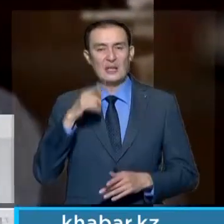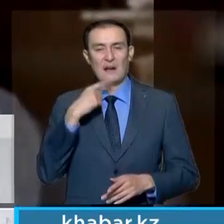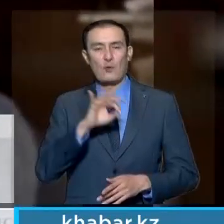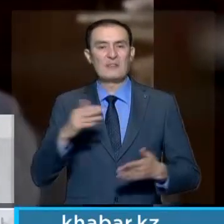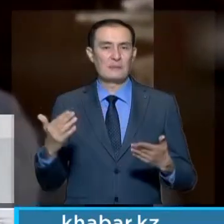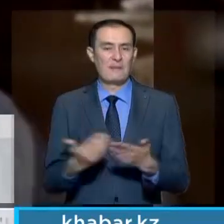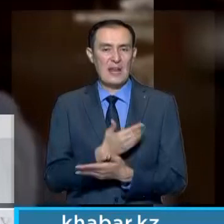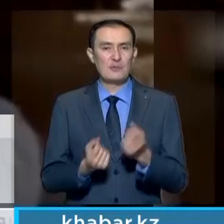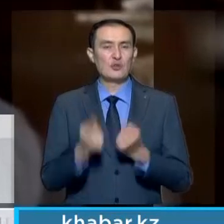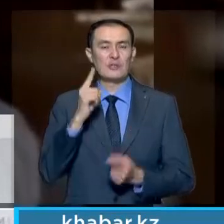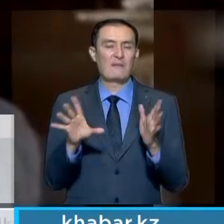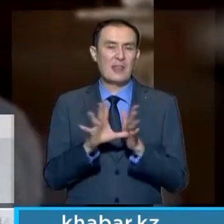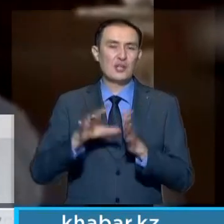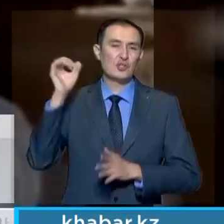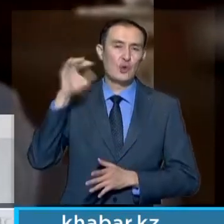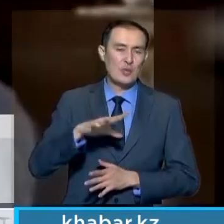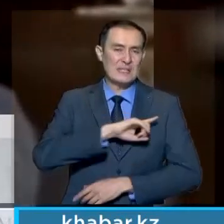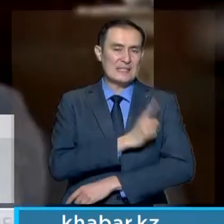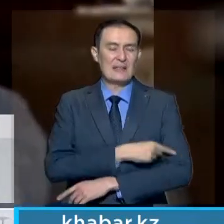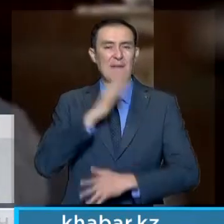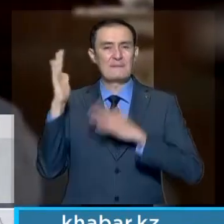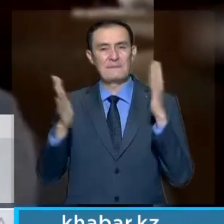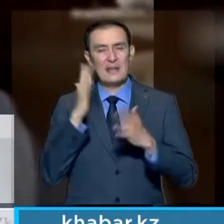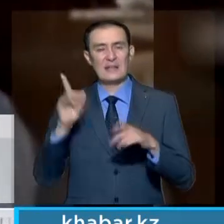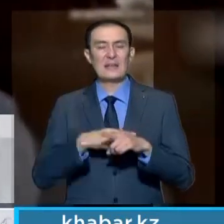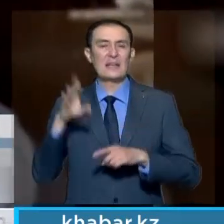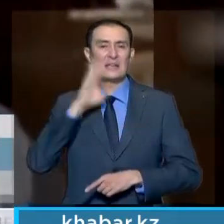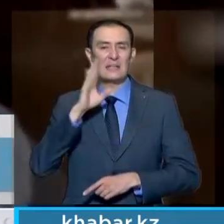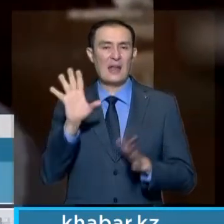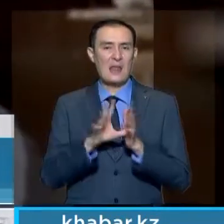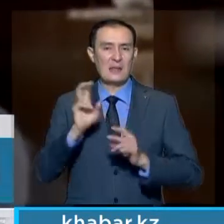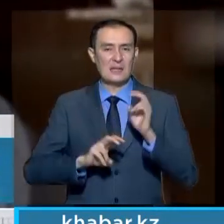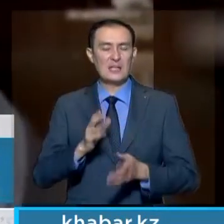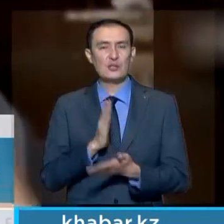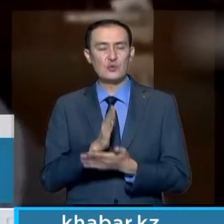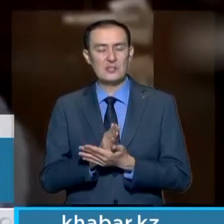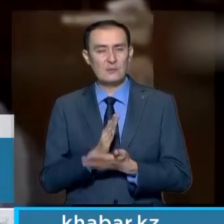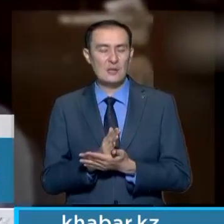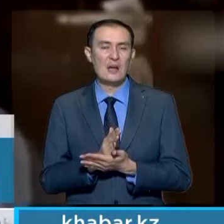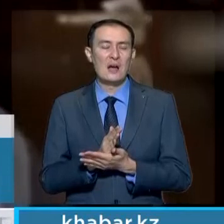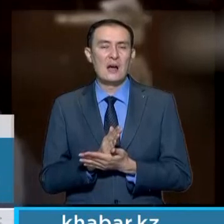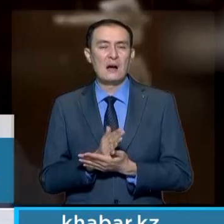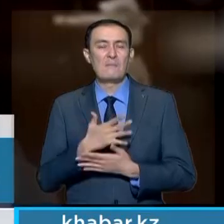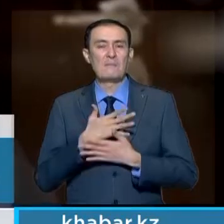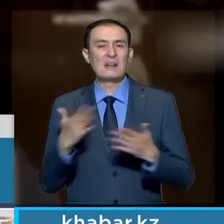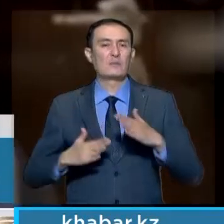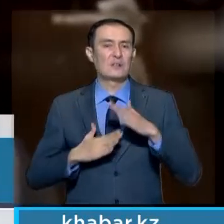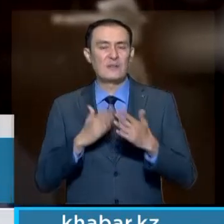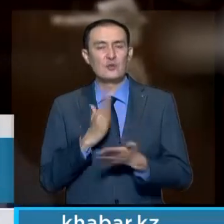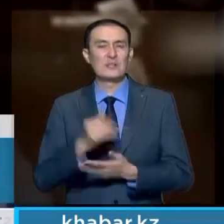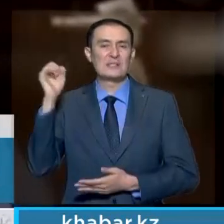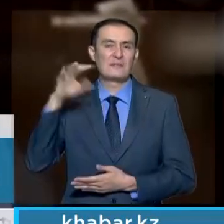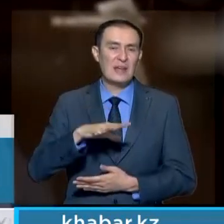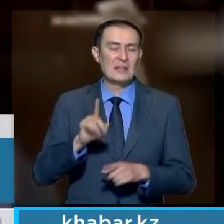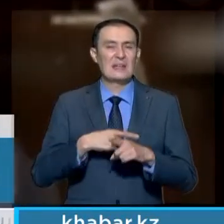возобновляемой энергии будь то Солнечная энергия энергия ветра или даже гидроэнергетика существует определённые ограничения необходим солнечный